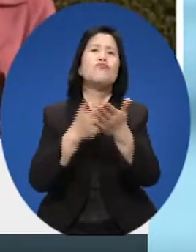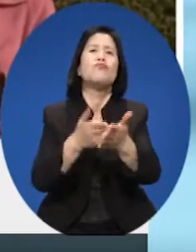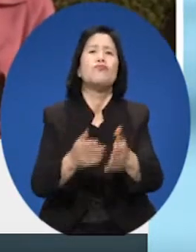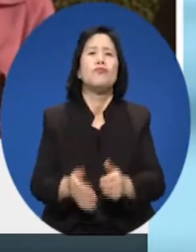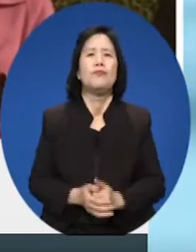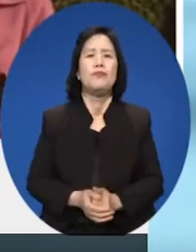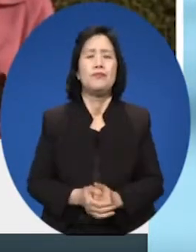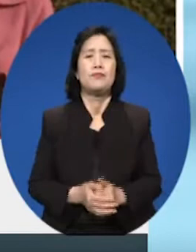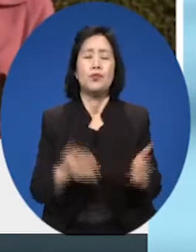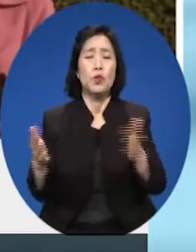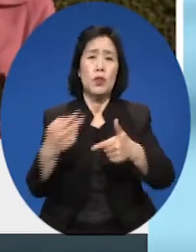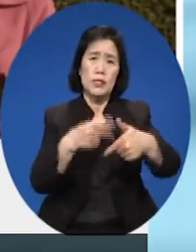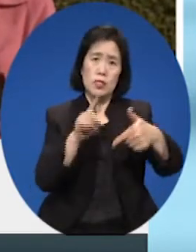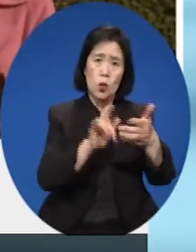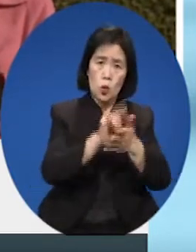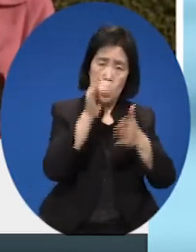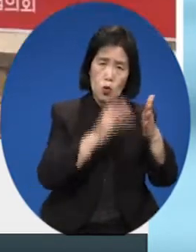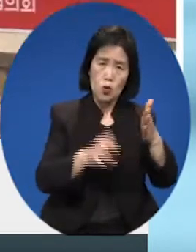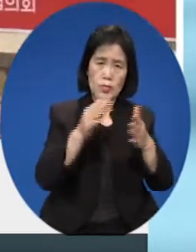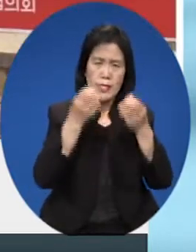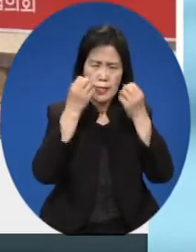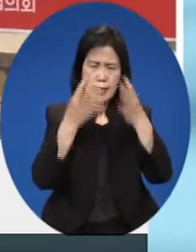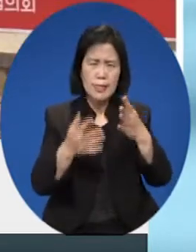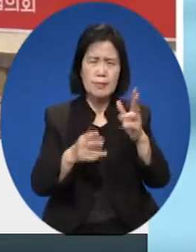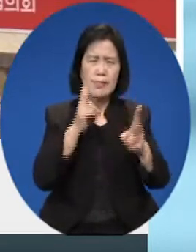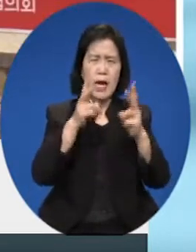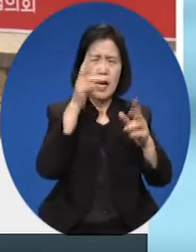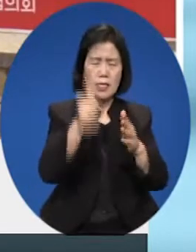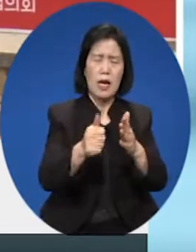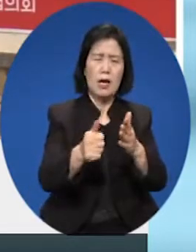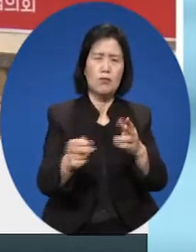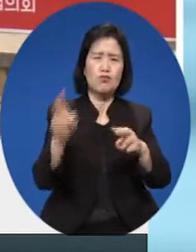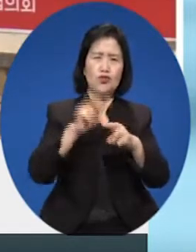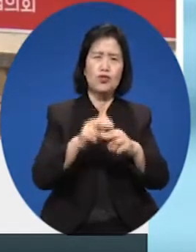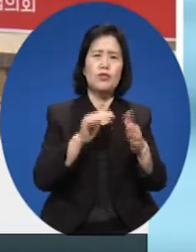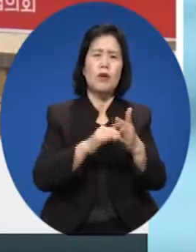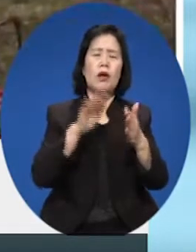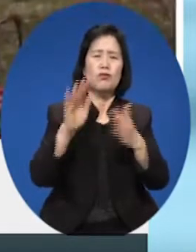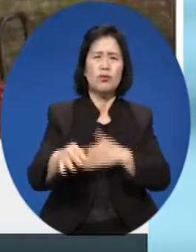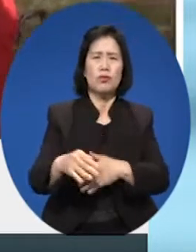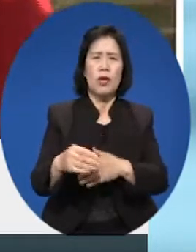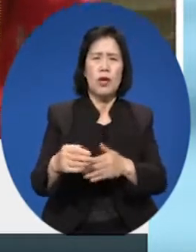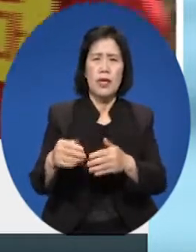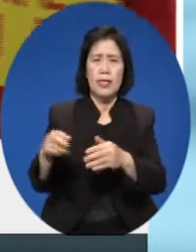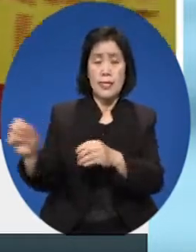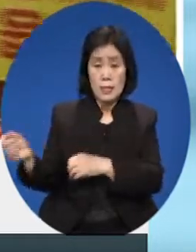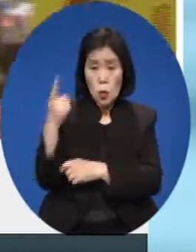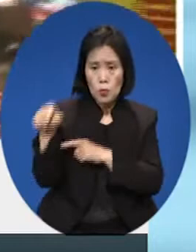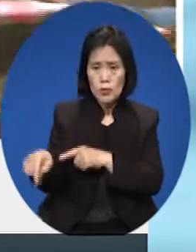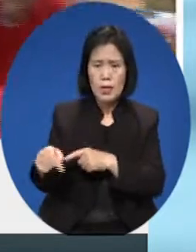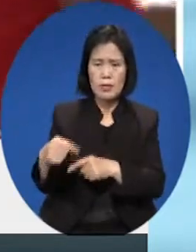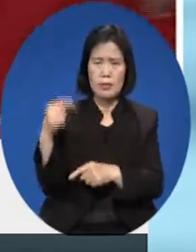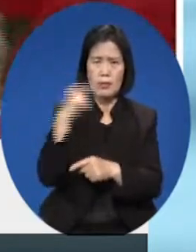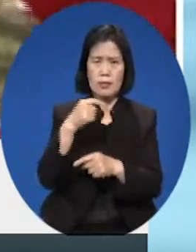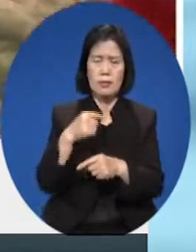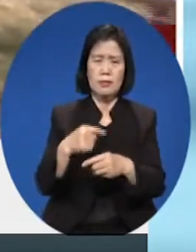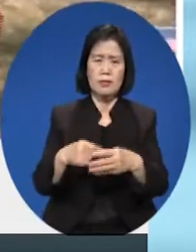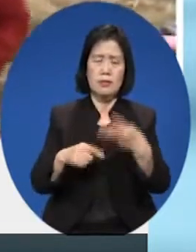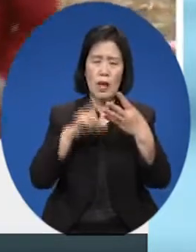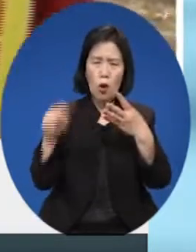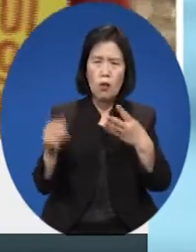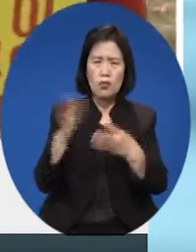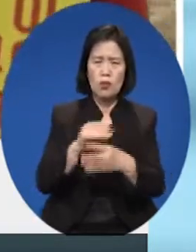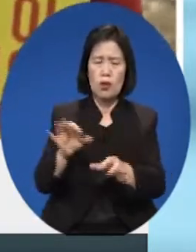특히 인천공항공사는 신의 미제 김경욱 사장이 부임하고 나서 지금 강하게 스카이 7일을 4월부터 영업을 중단하라